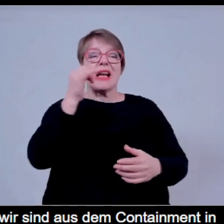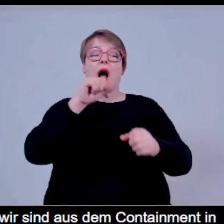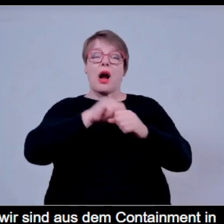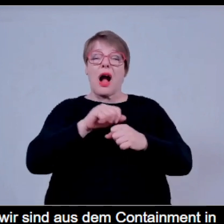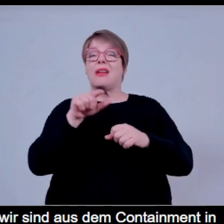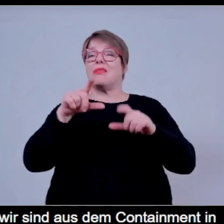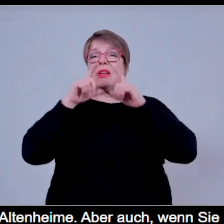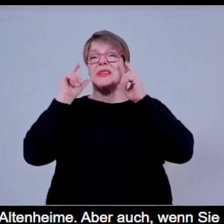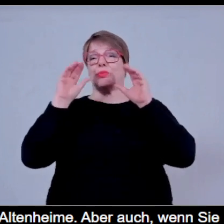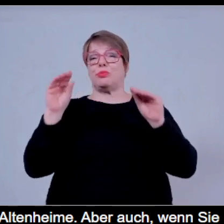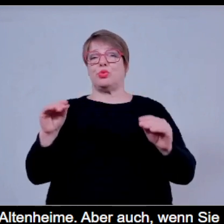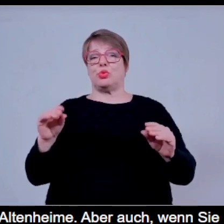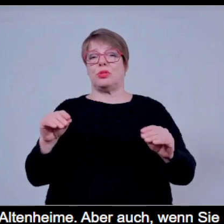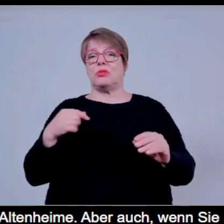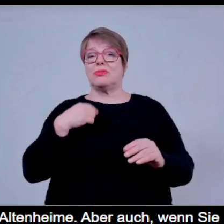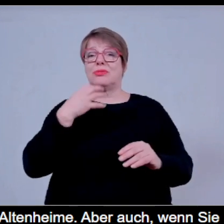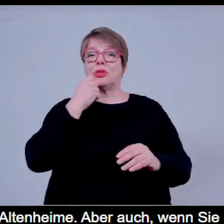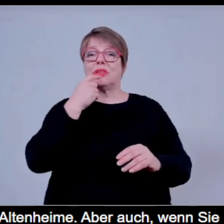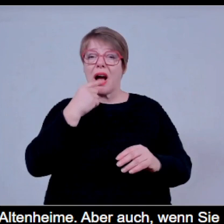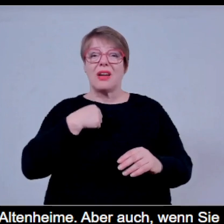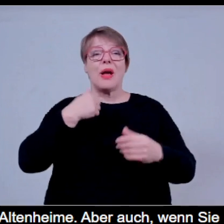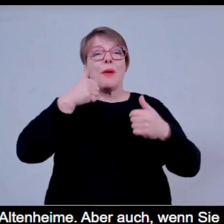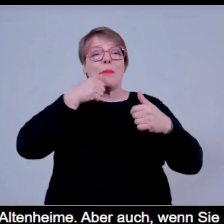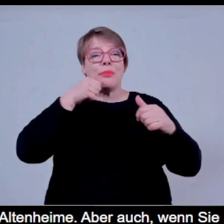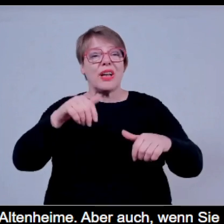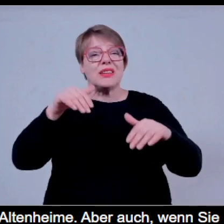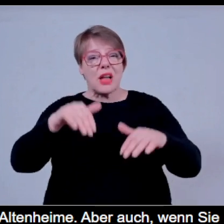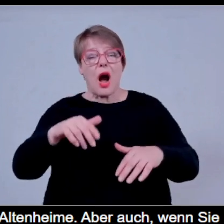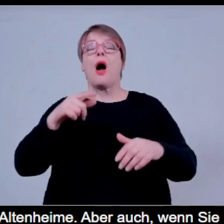Weitere Fragen sehe ich nicht. Damit schließe ich die Pressekonferenz. Vielen Dank.